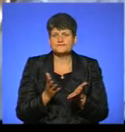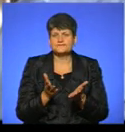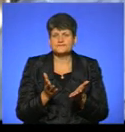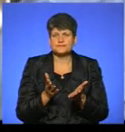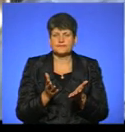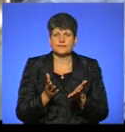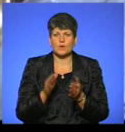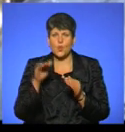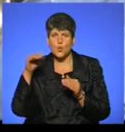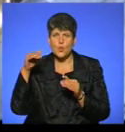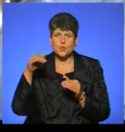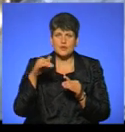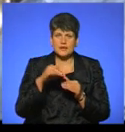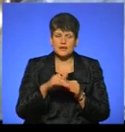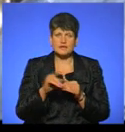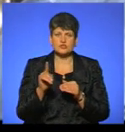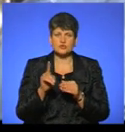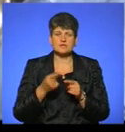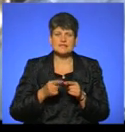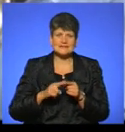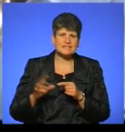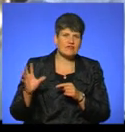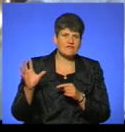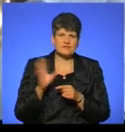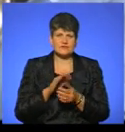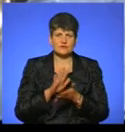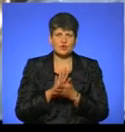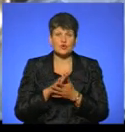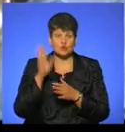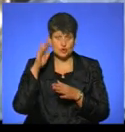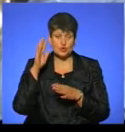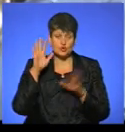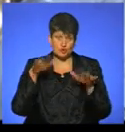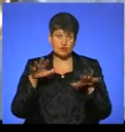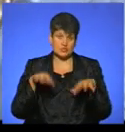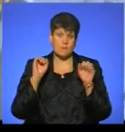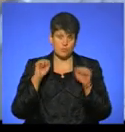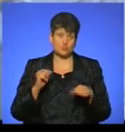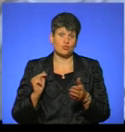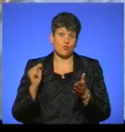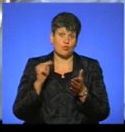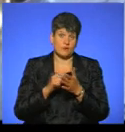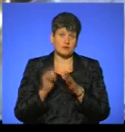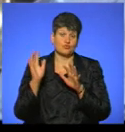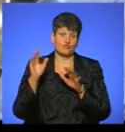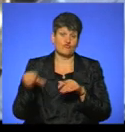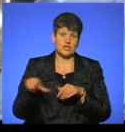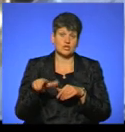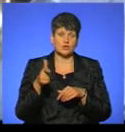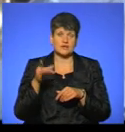уклін, що ці всі відходи, в принципі, з дощом мають можливість потрапляти у річку Гнізна. Через то